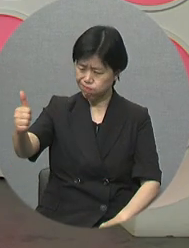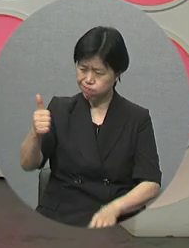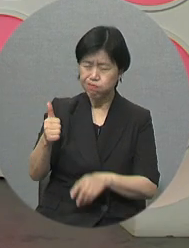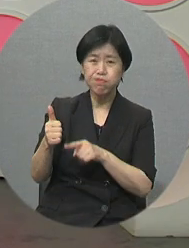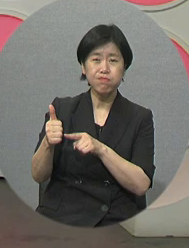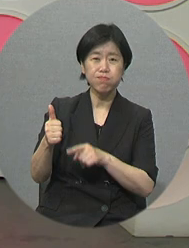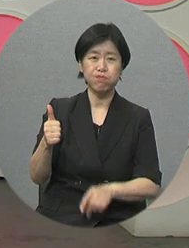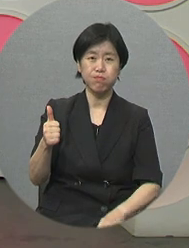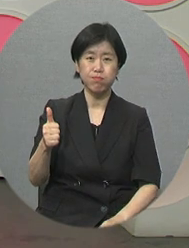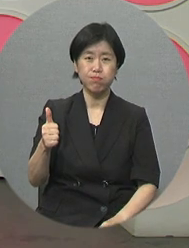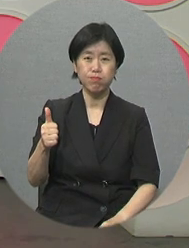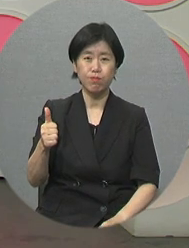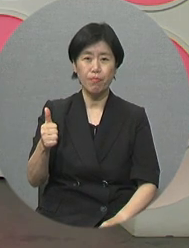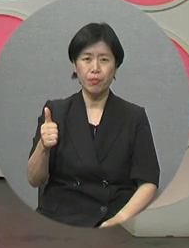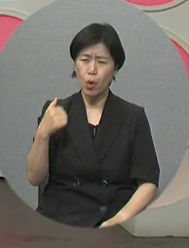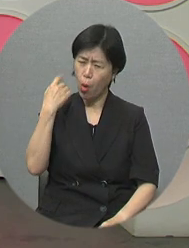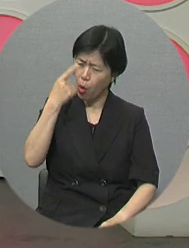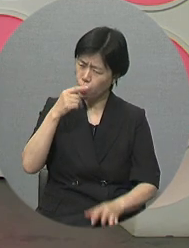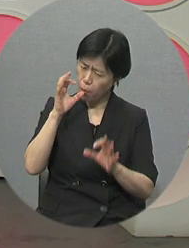했습니다.